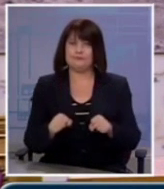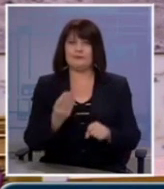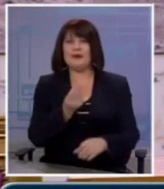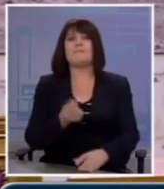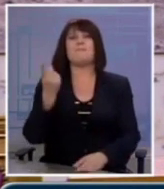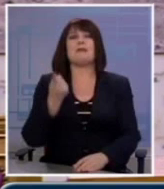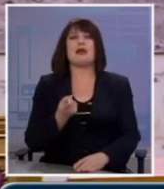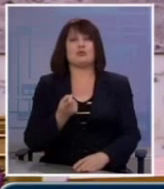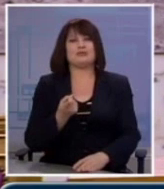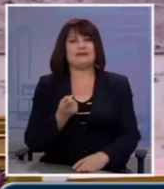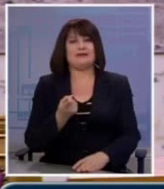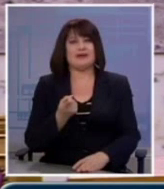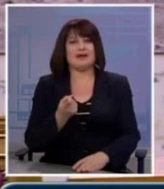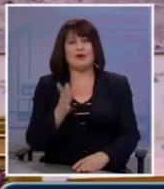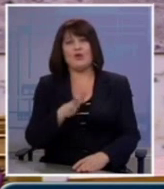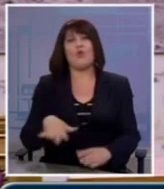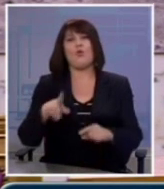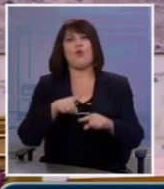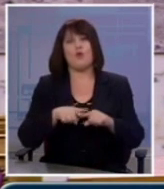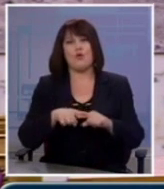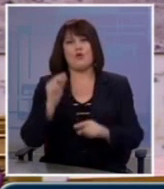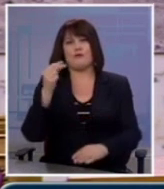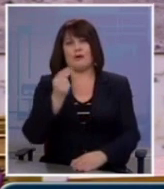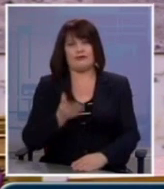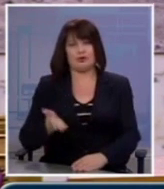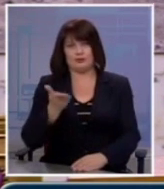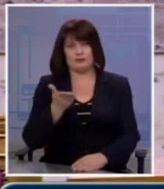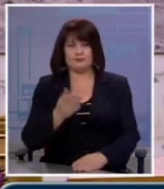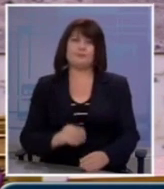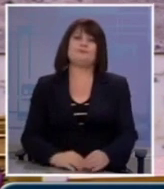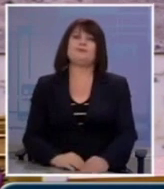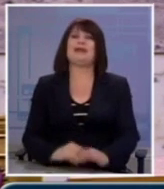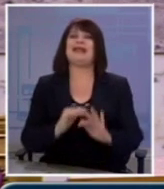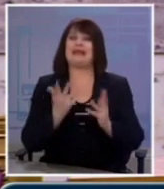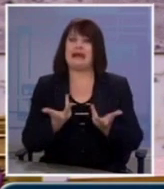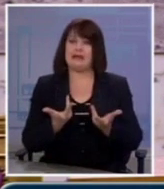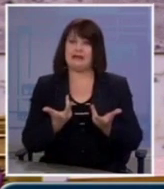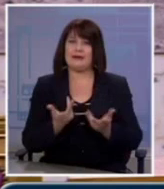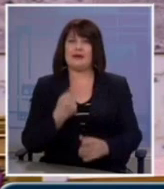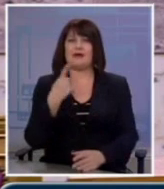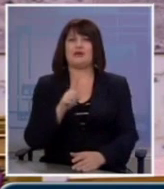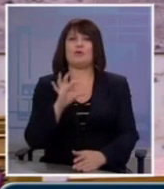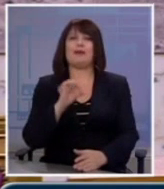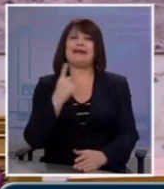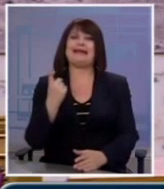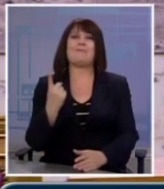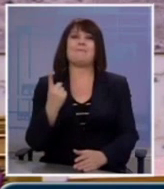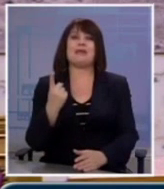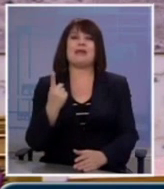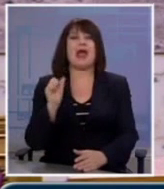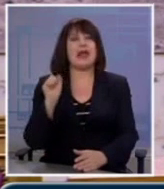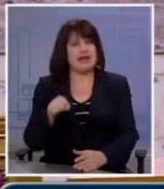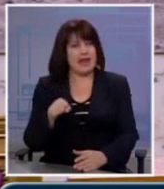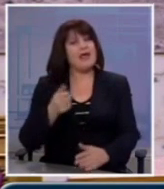απόλυτη πλειοψηφία του όλου αριθμού των βουλευτών, δηλαδή με 151